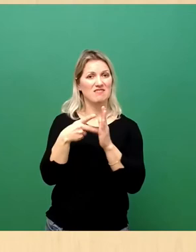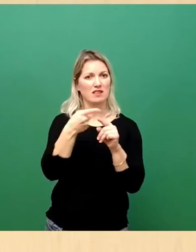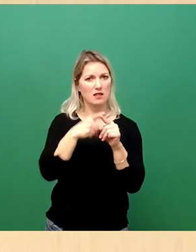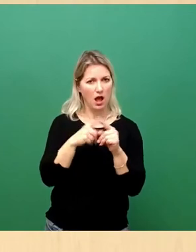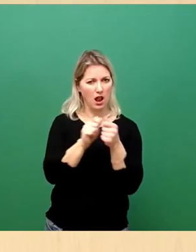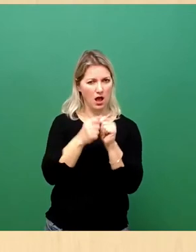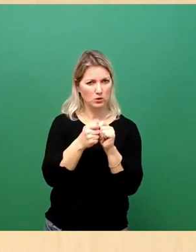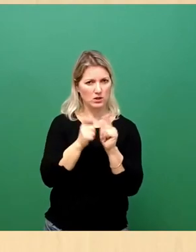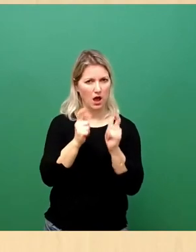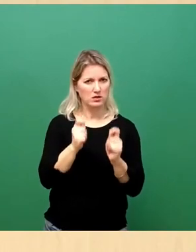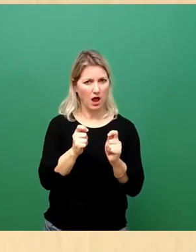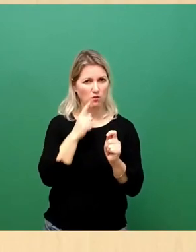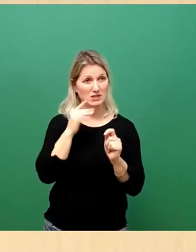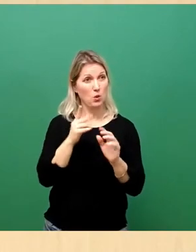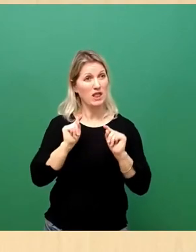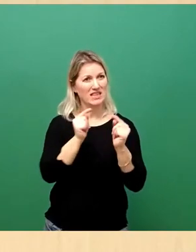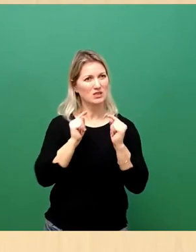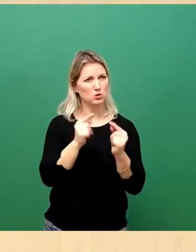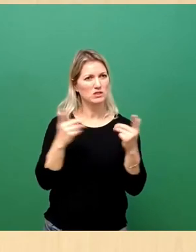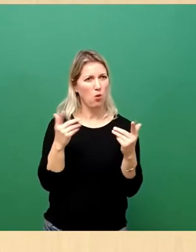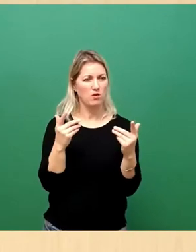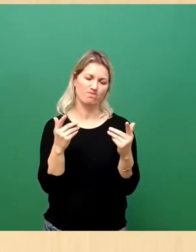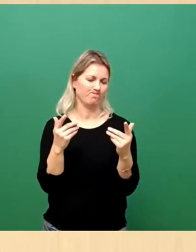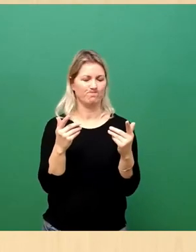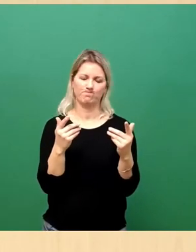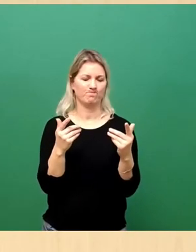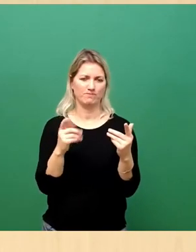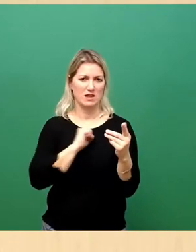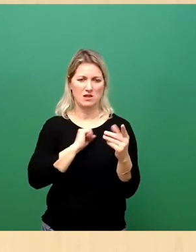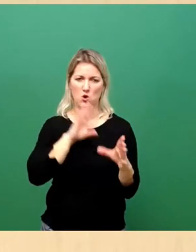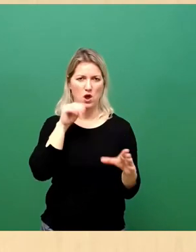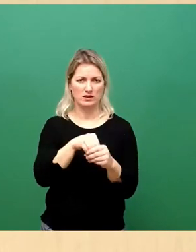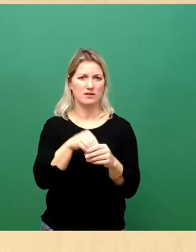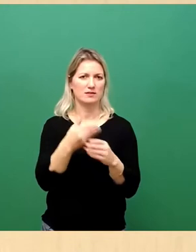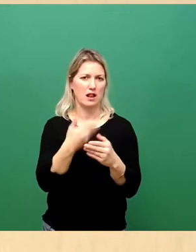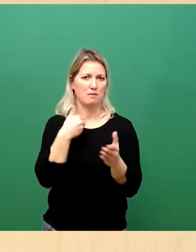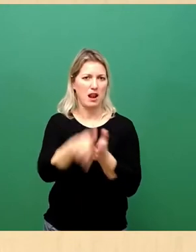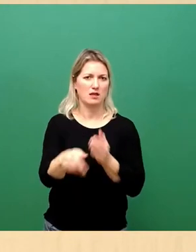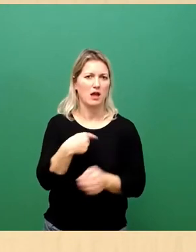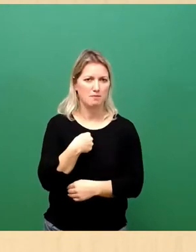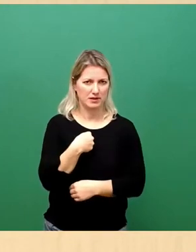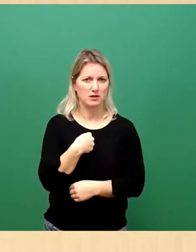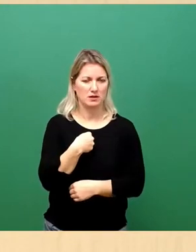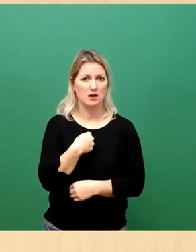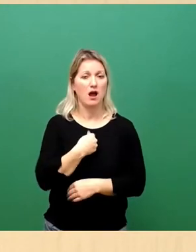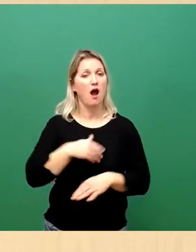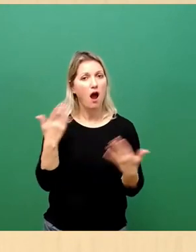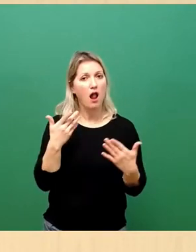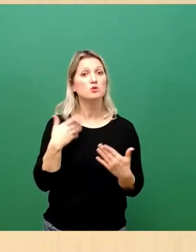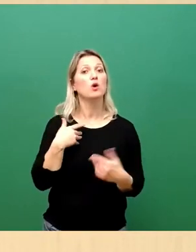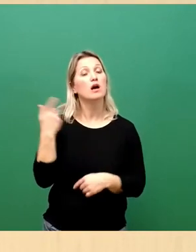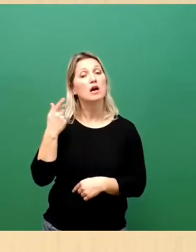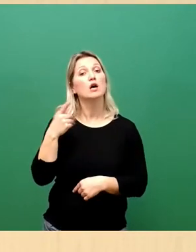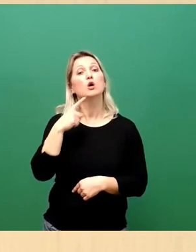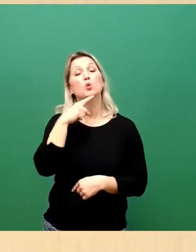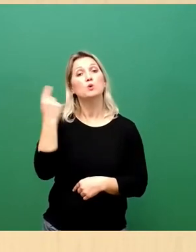Art der Diskussion gehört in dieser Form nicht unbedingt mit hier rein. Autark, das heißt Unabhängigkeit vom russischen Gas, ja. Aber